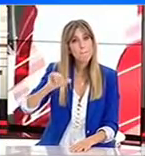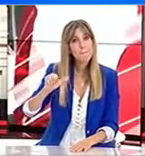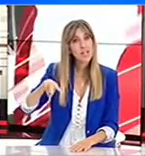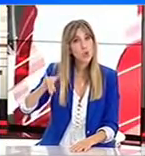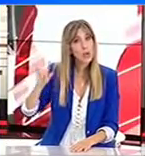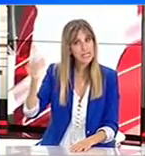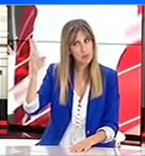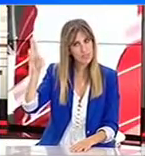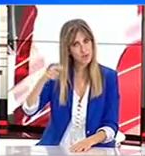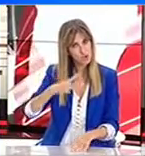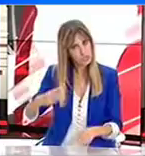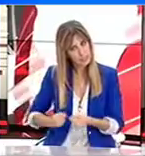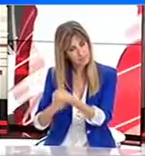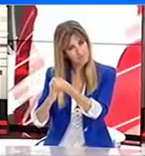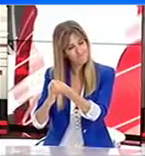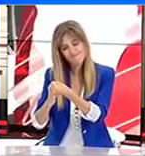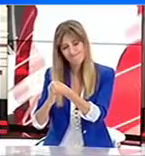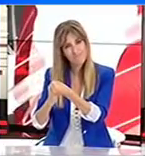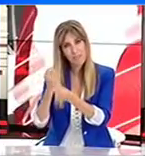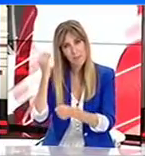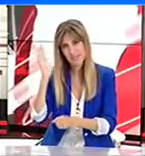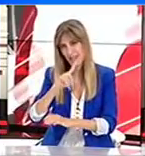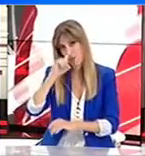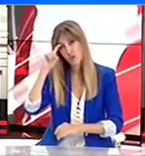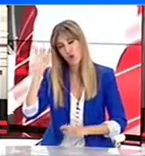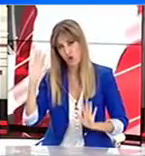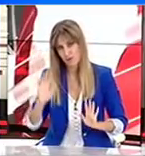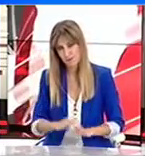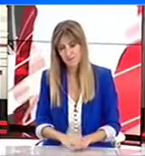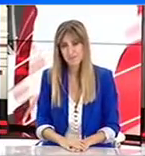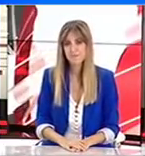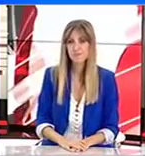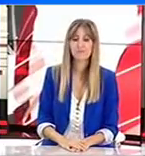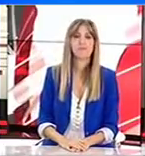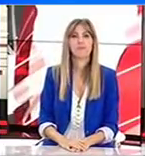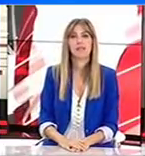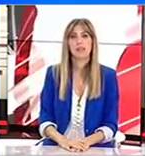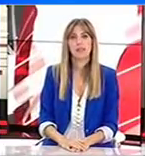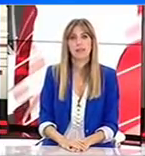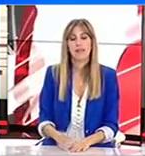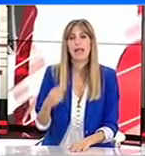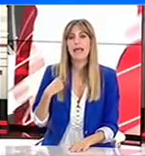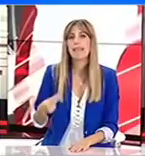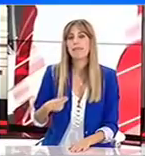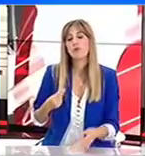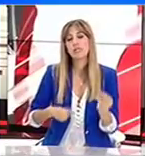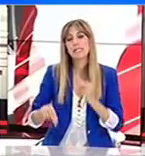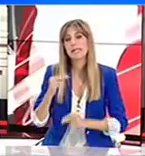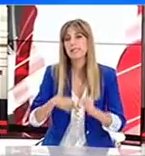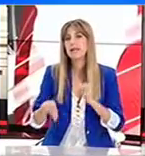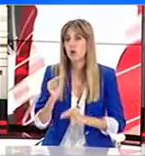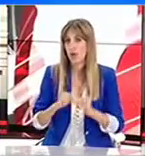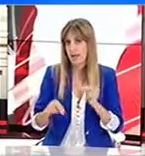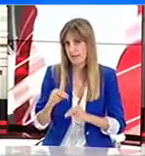Αλλά, κοιτάξτε, οι αυτοδιοικητικές εκλογές και κυρίως με τον νέο